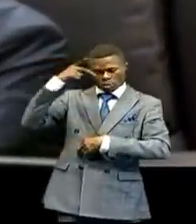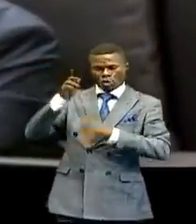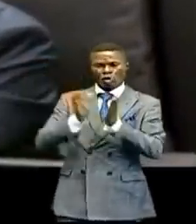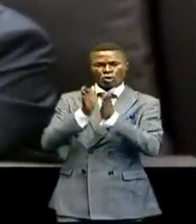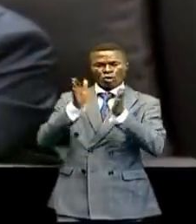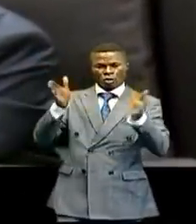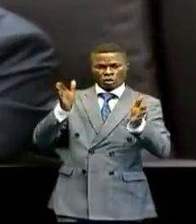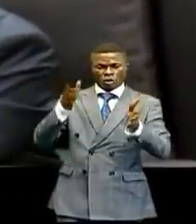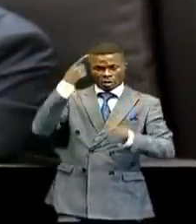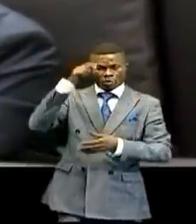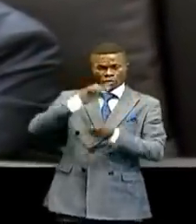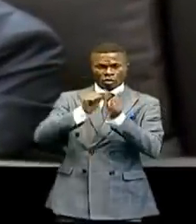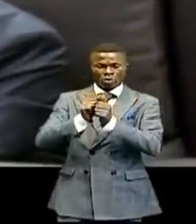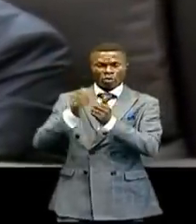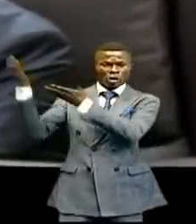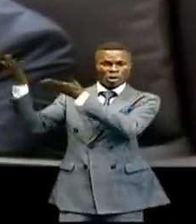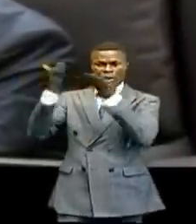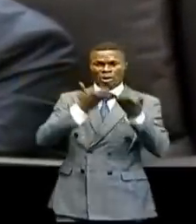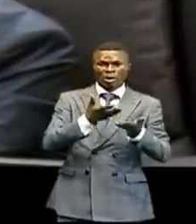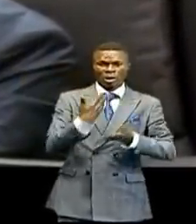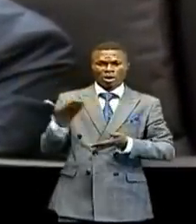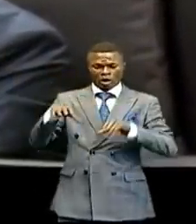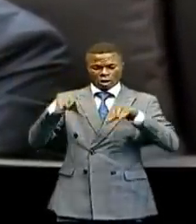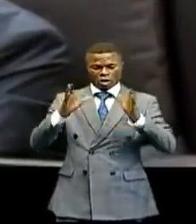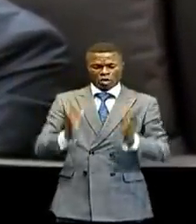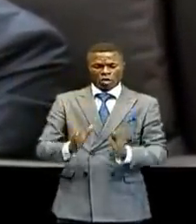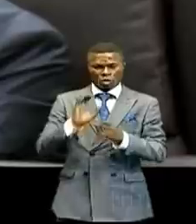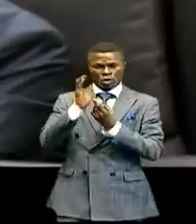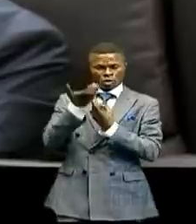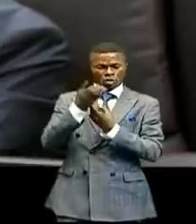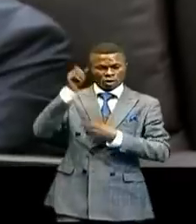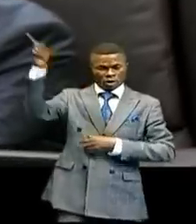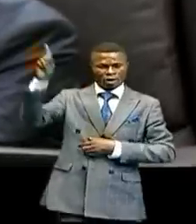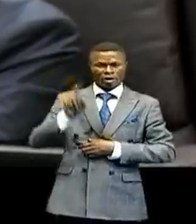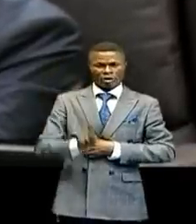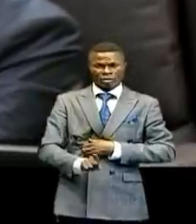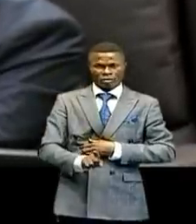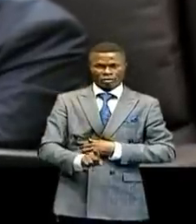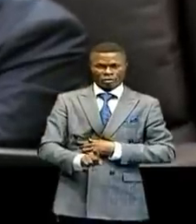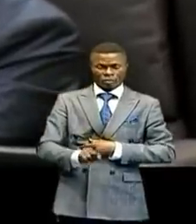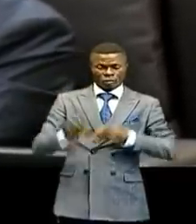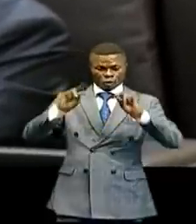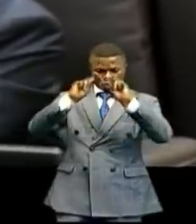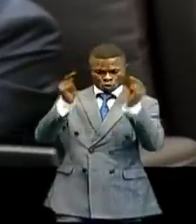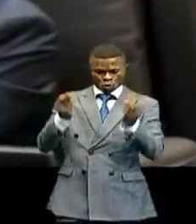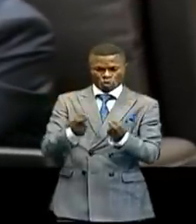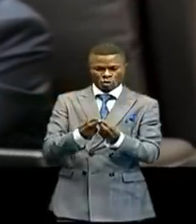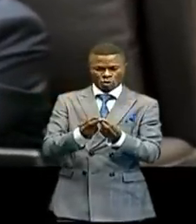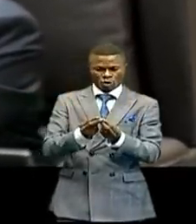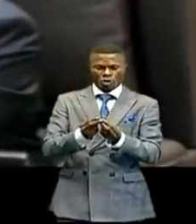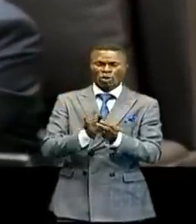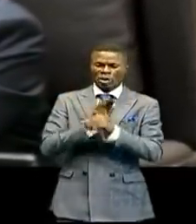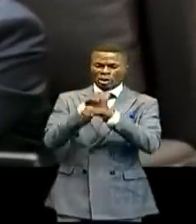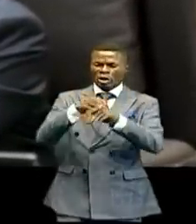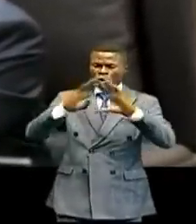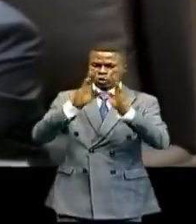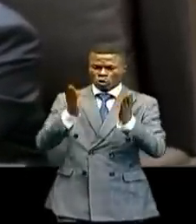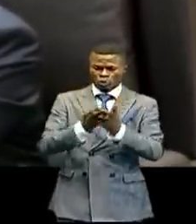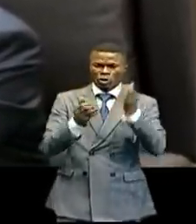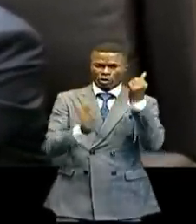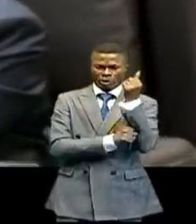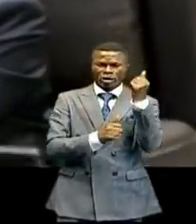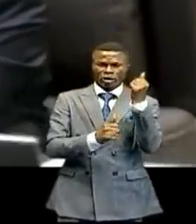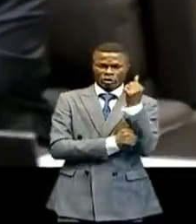commune sur les rapatriements du patrimoine culturel congolais. Cette commission devra inclure toutes les parties